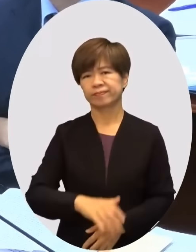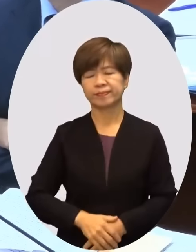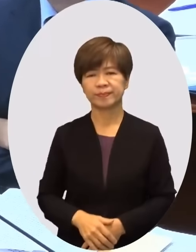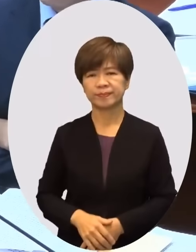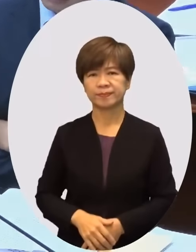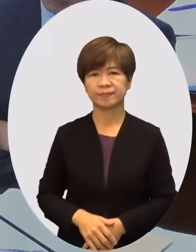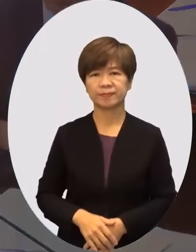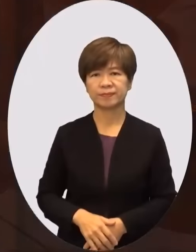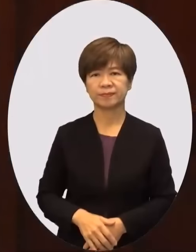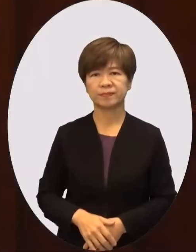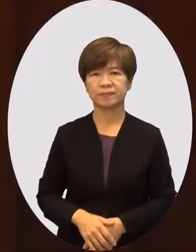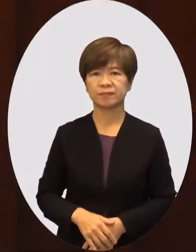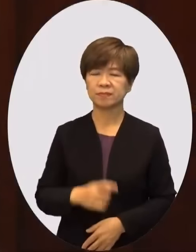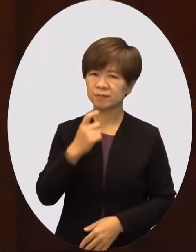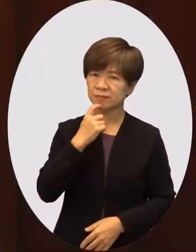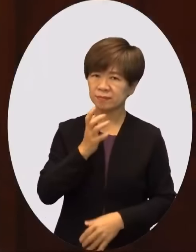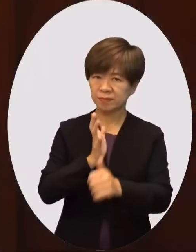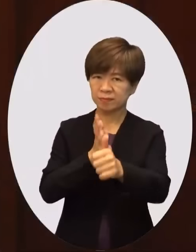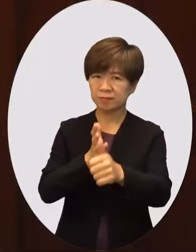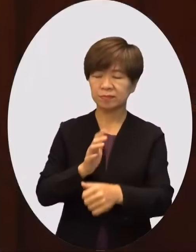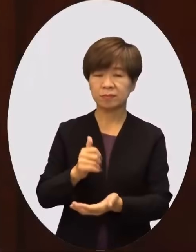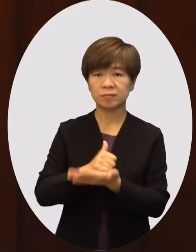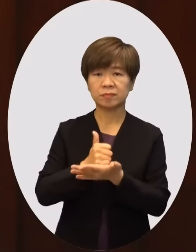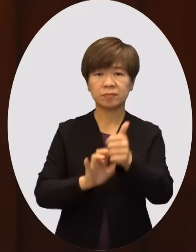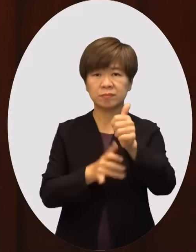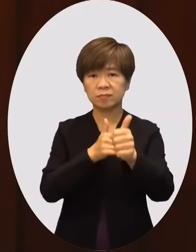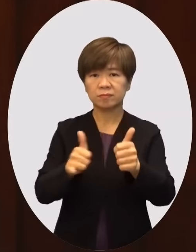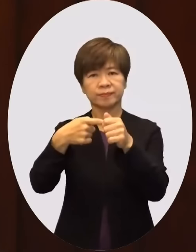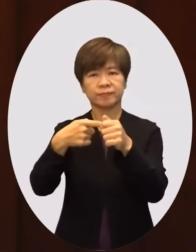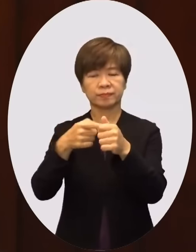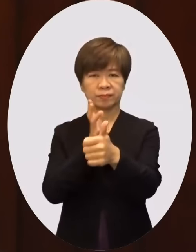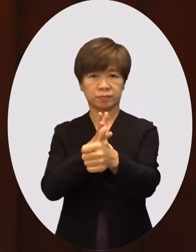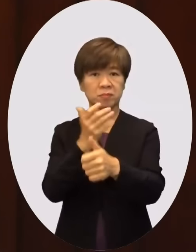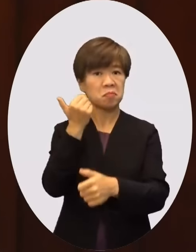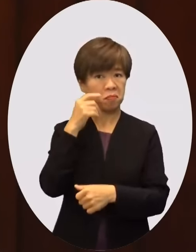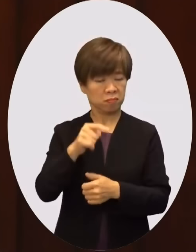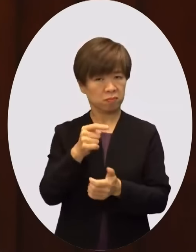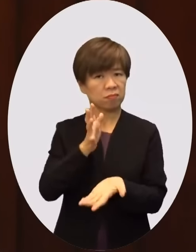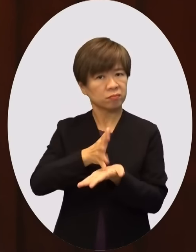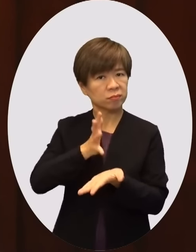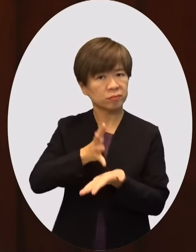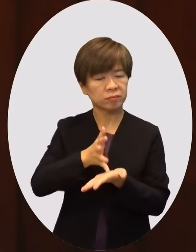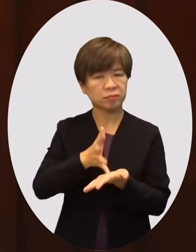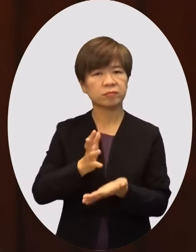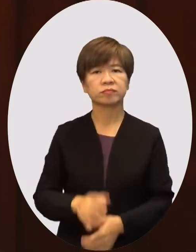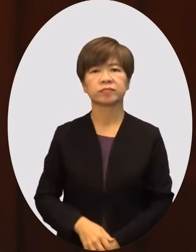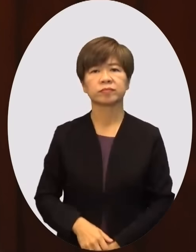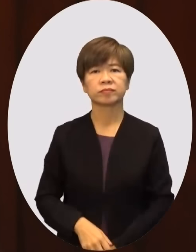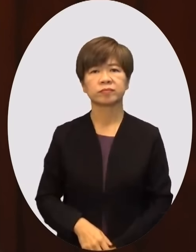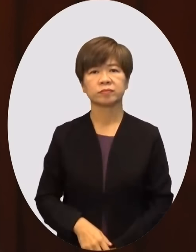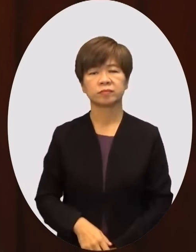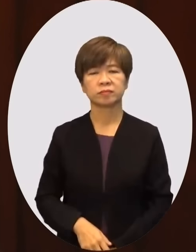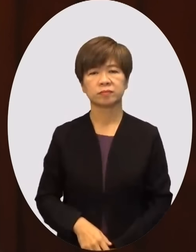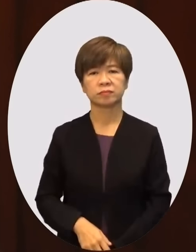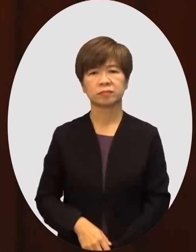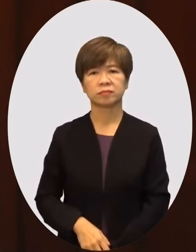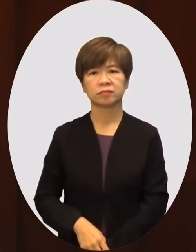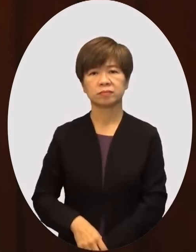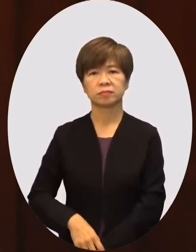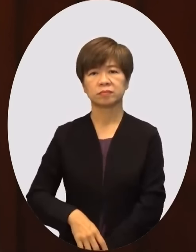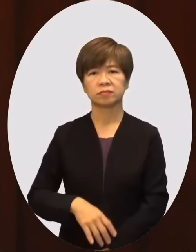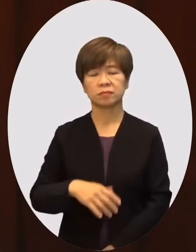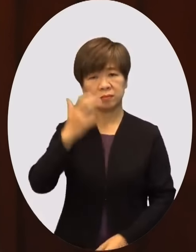想了解他的争议哈。那翁委员，我冒昧再往下追问哈，如果照您这样子的组织的推理的话，那是不是我们的宪法里面